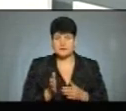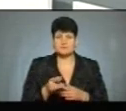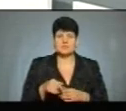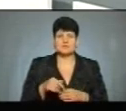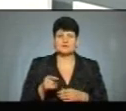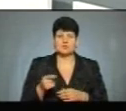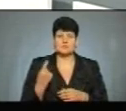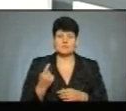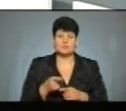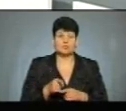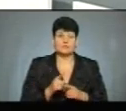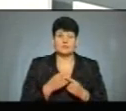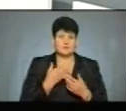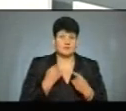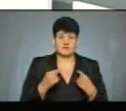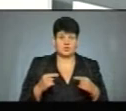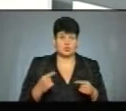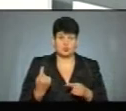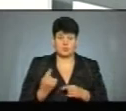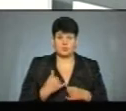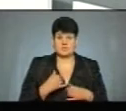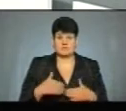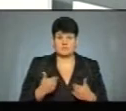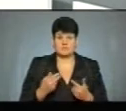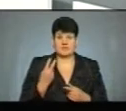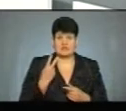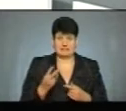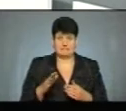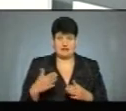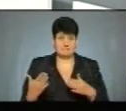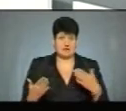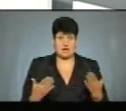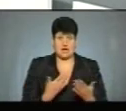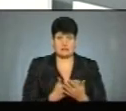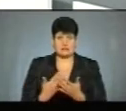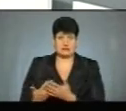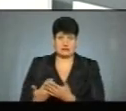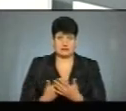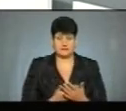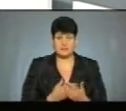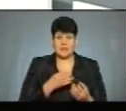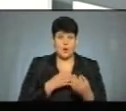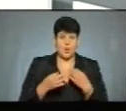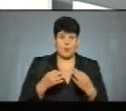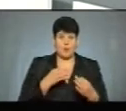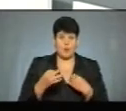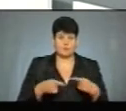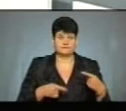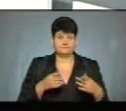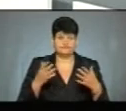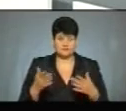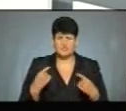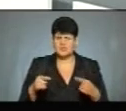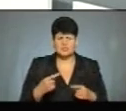він унікальний, такого нема в інших областях. Тобто, нас запропонували два варіанти перспективного плану на обговорення для дискусій. В інших